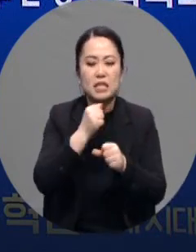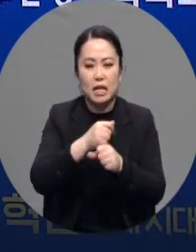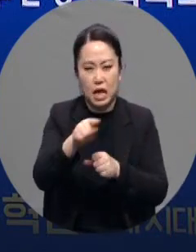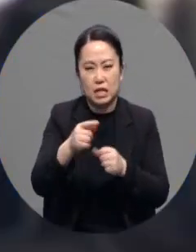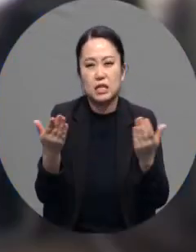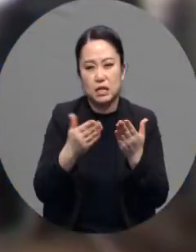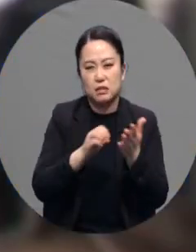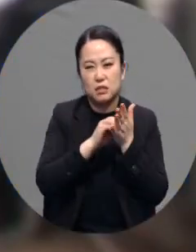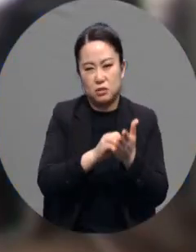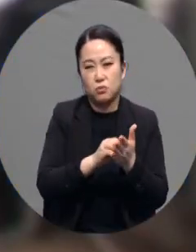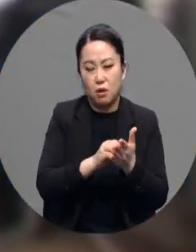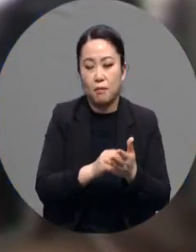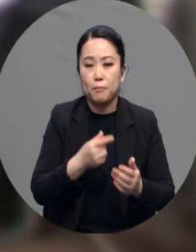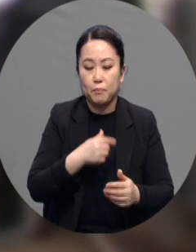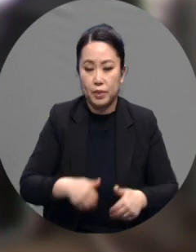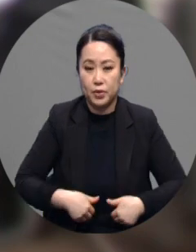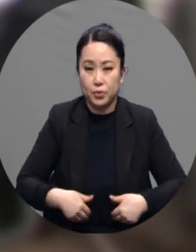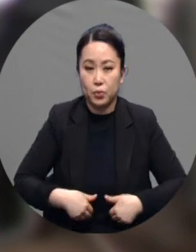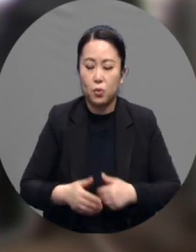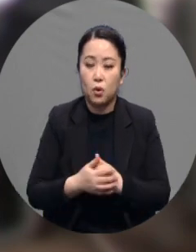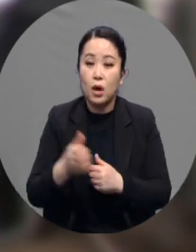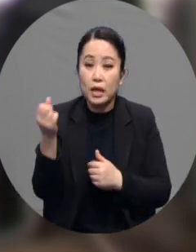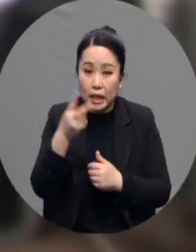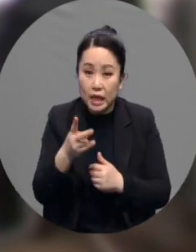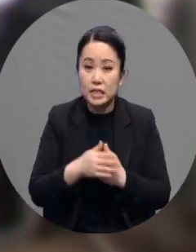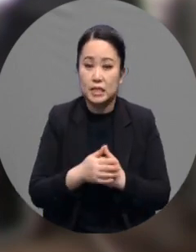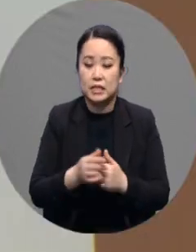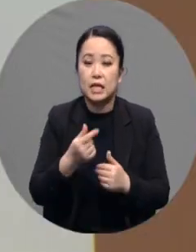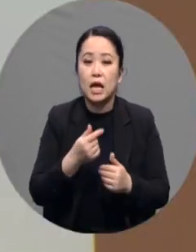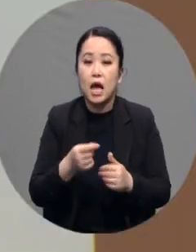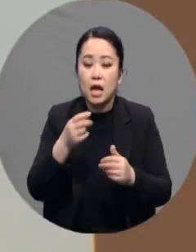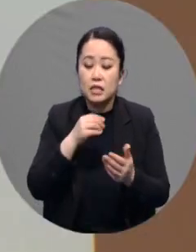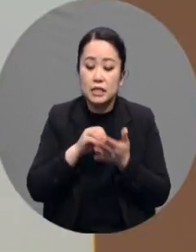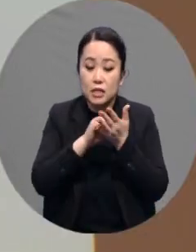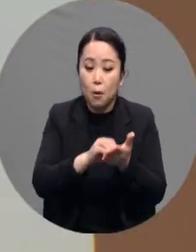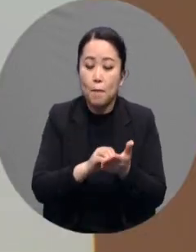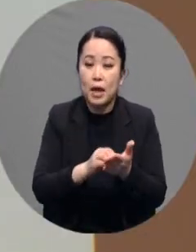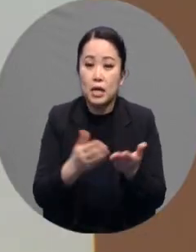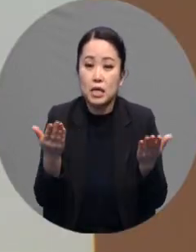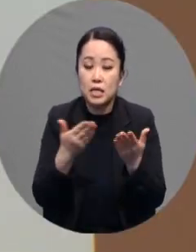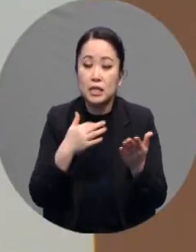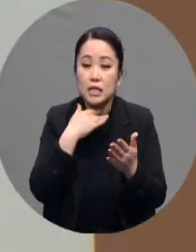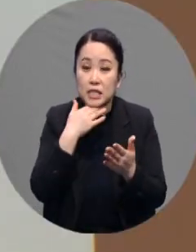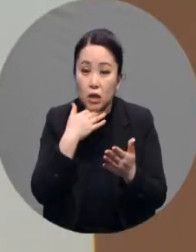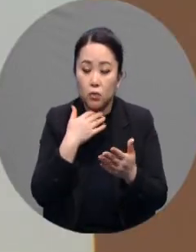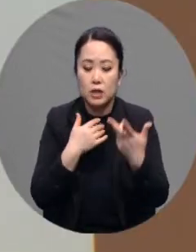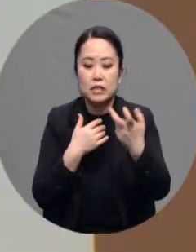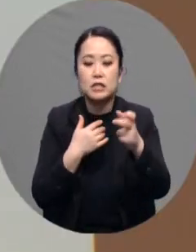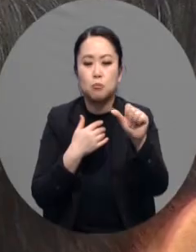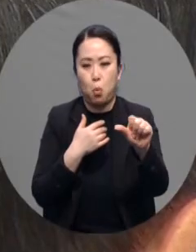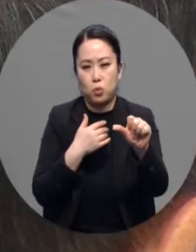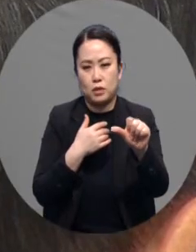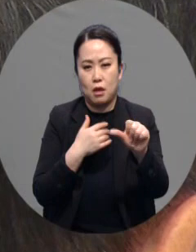지원하고 재취업 이후 희망 근로 연령에 대해서는 70세